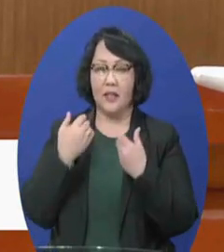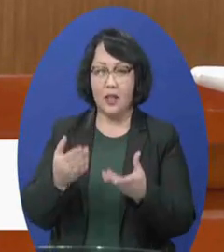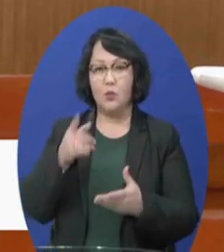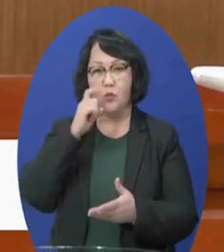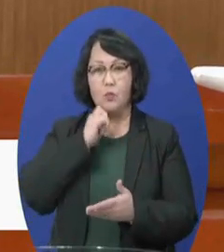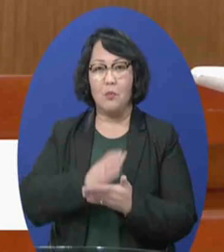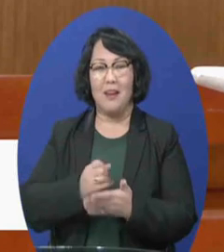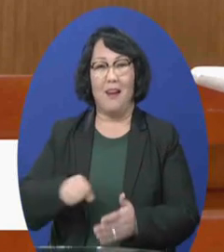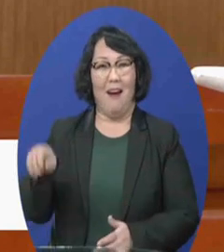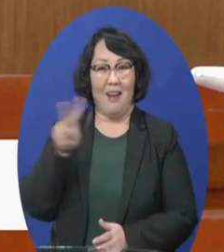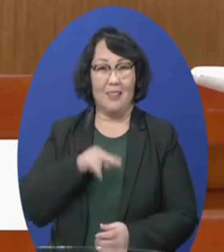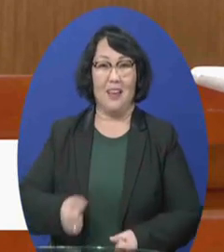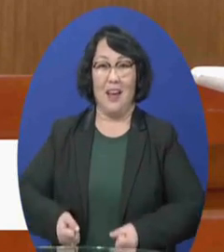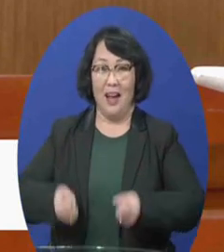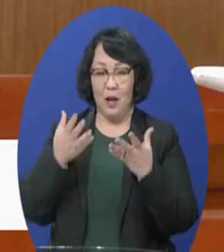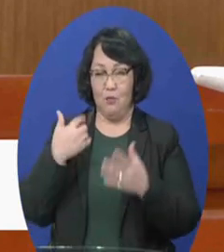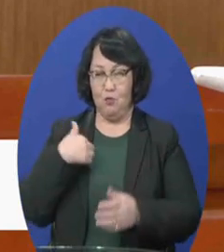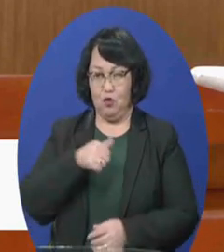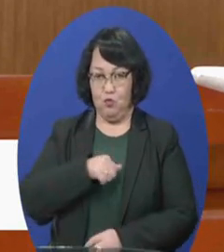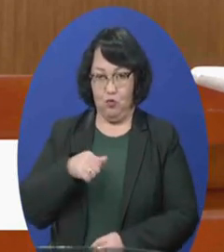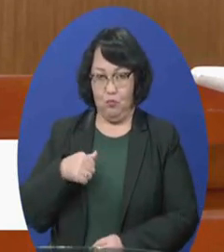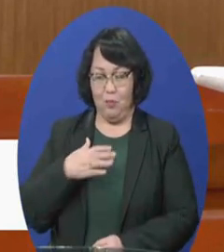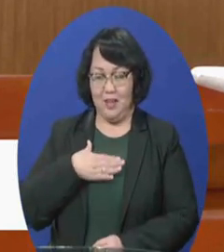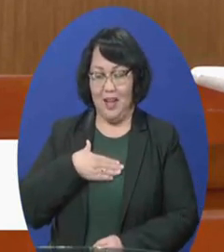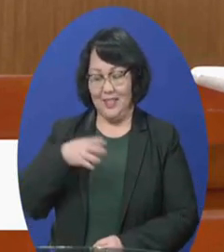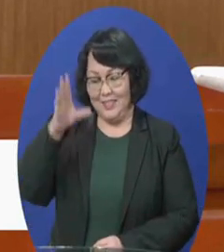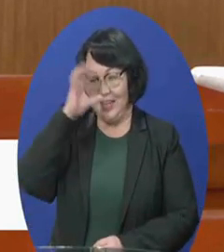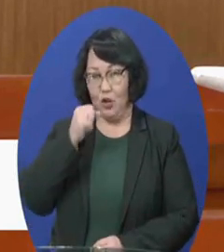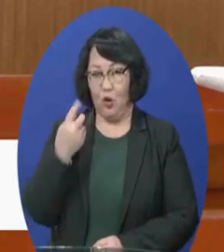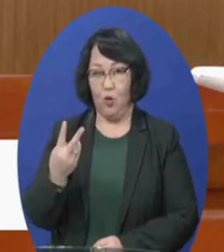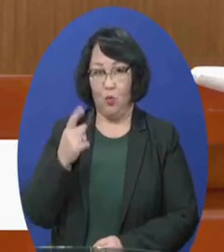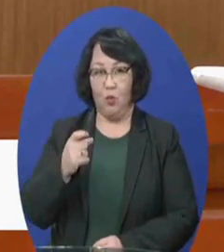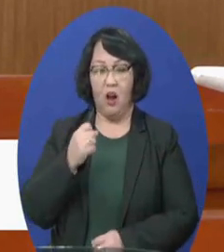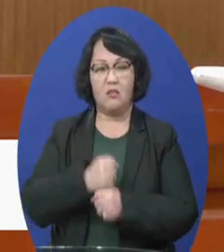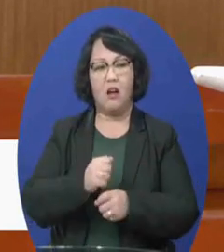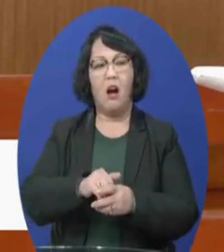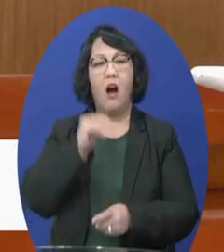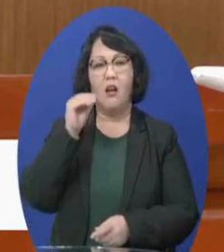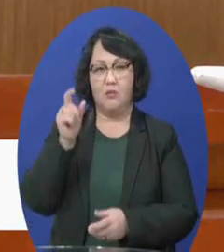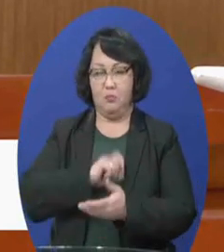Энэ алдаагаас болж миний комитети хоёр гишүүн огцрох хөдөлгөөн надад өгсөн.